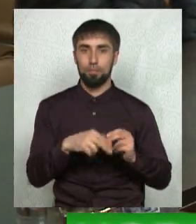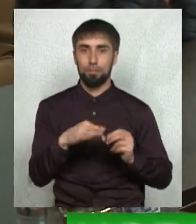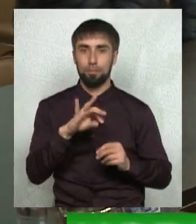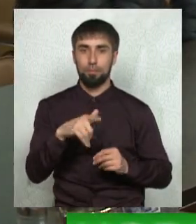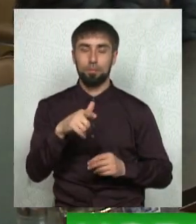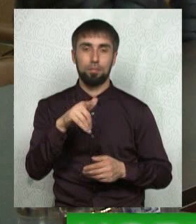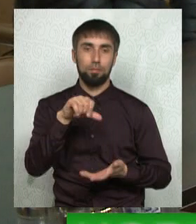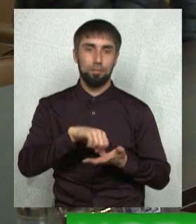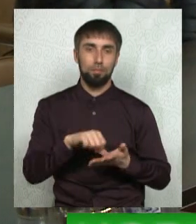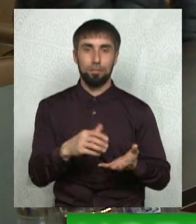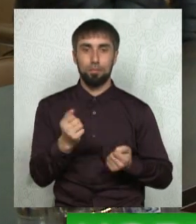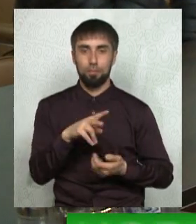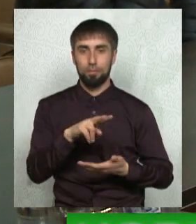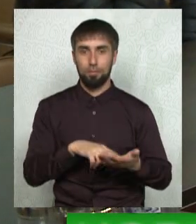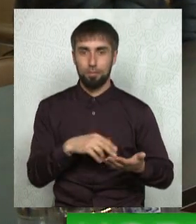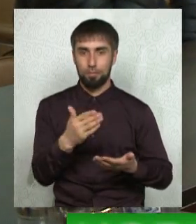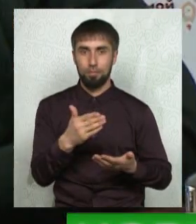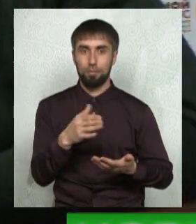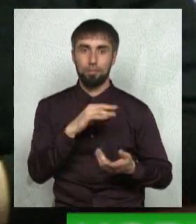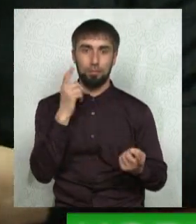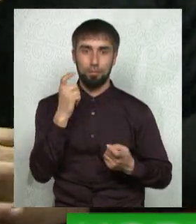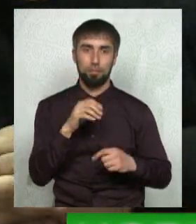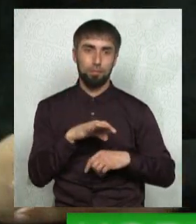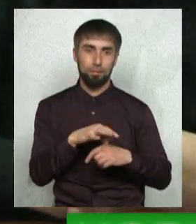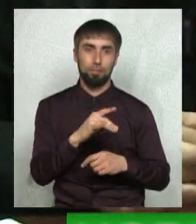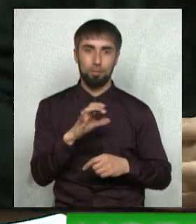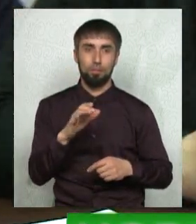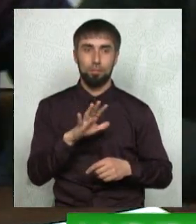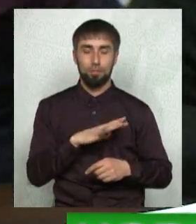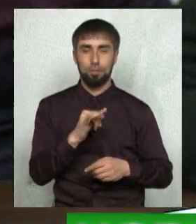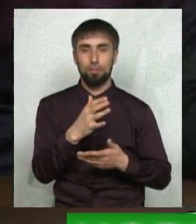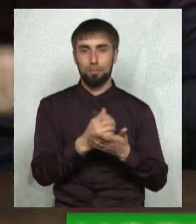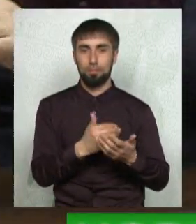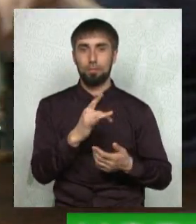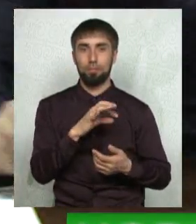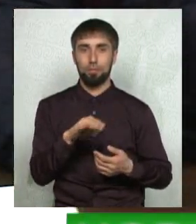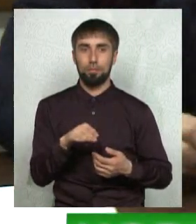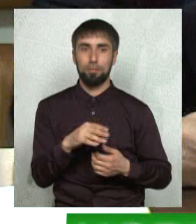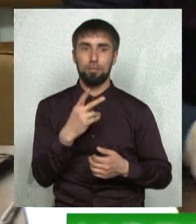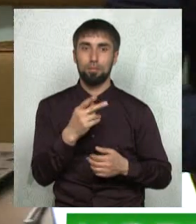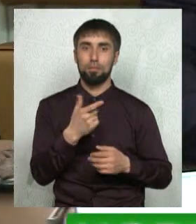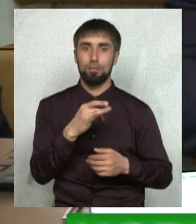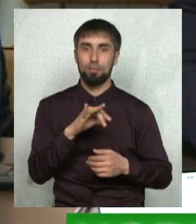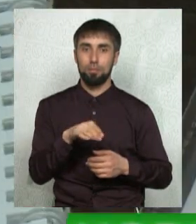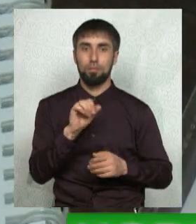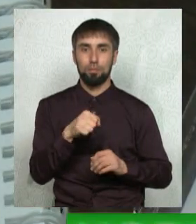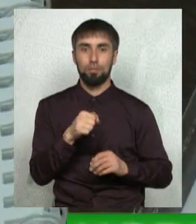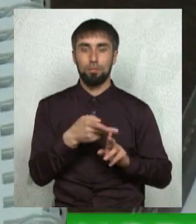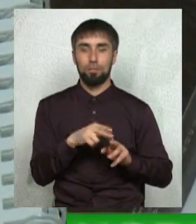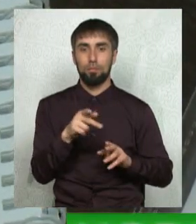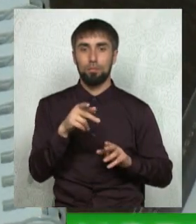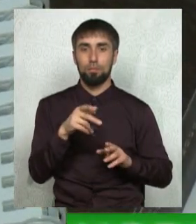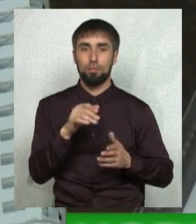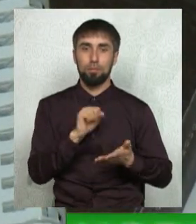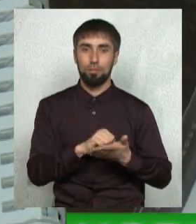тренинга участники получают сертификаты. Информация о прошедших курсах будет также храниться в реестре, где турист может воспользоваться услугами